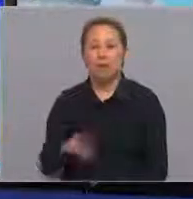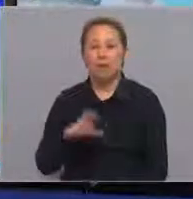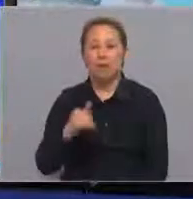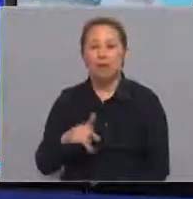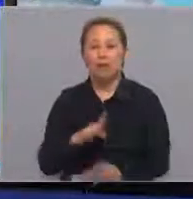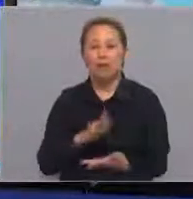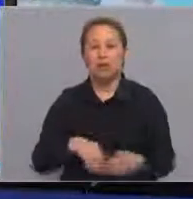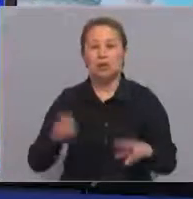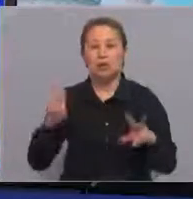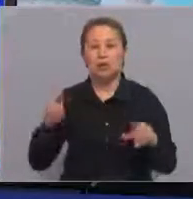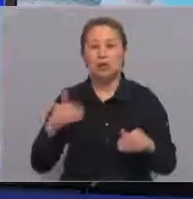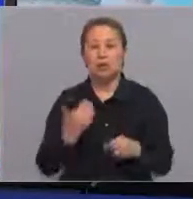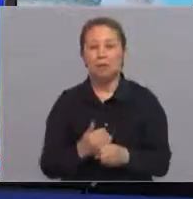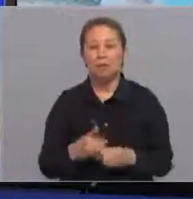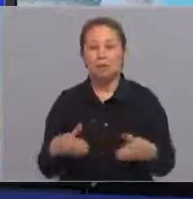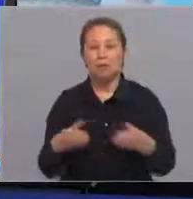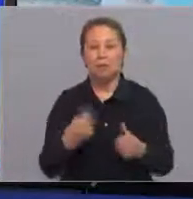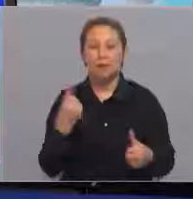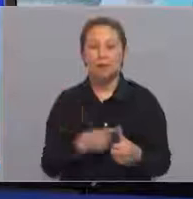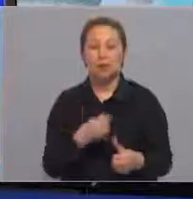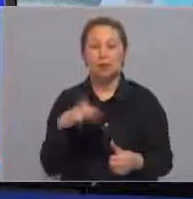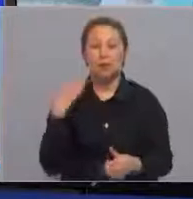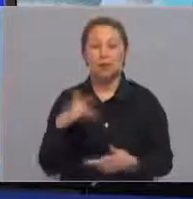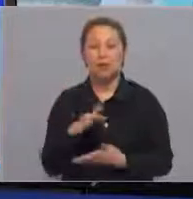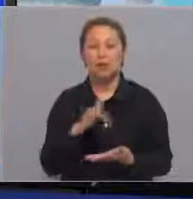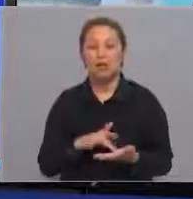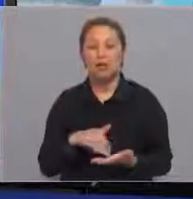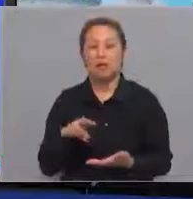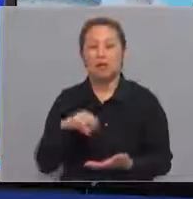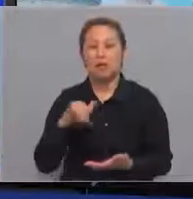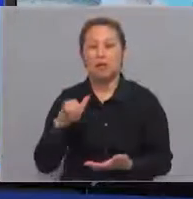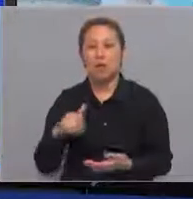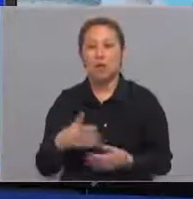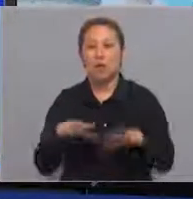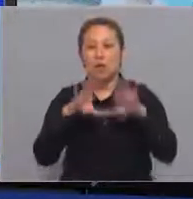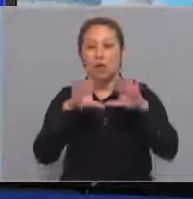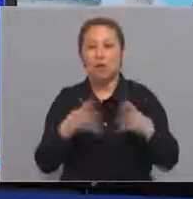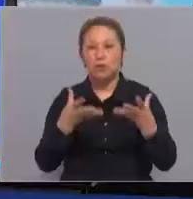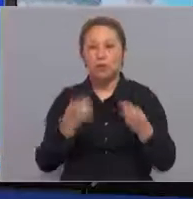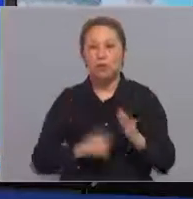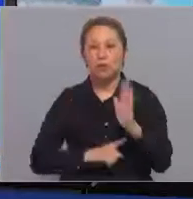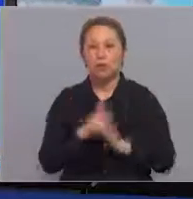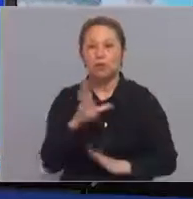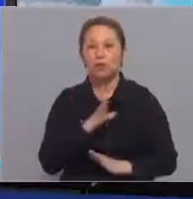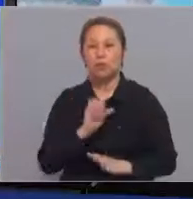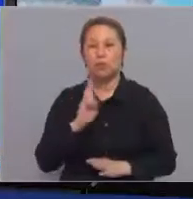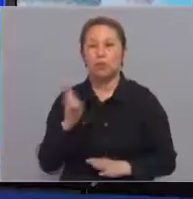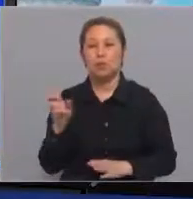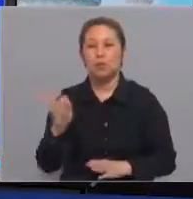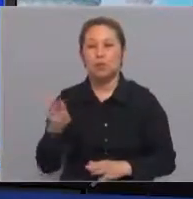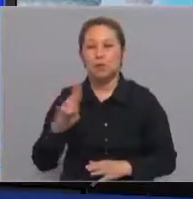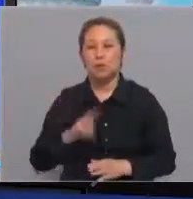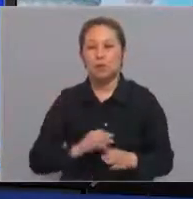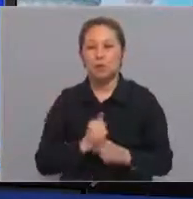Маңғыстаудан мың сәлем түркітөрі. Осындай атау мен Түркістанда Маңғыстау облысының мәдени күндері басталды. Қожа Ахмет Яссауи атындағы